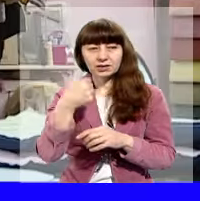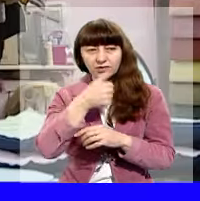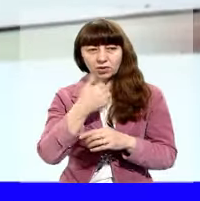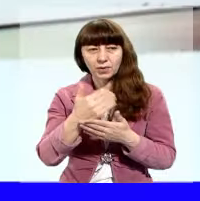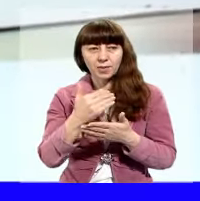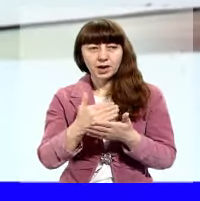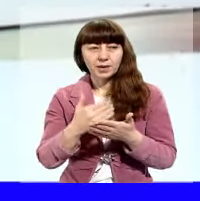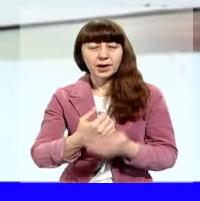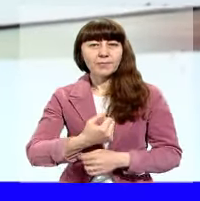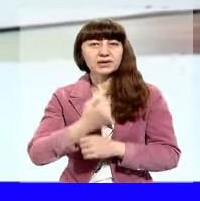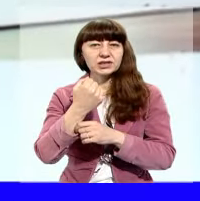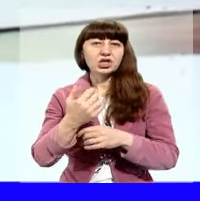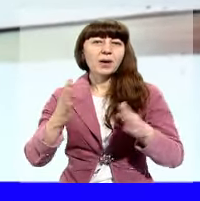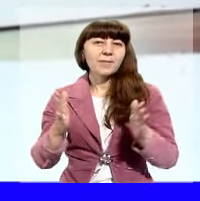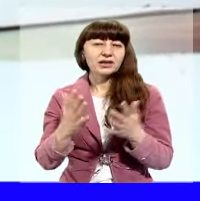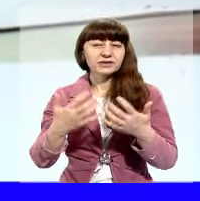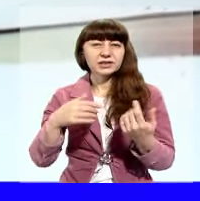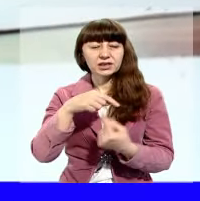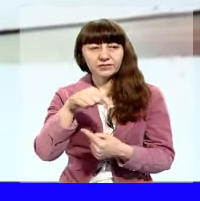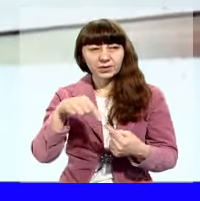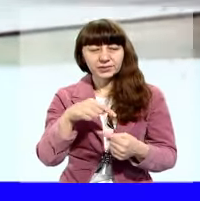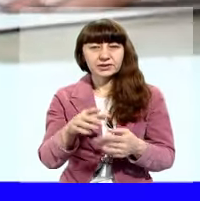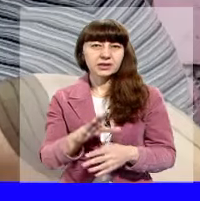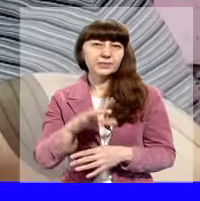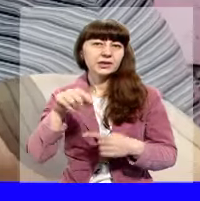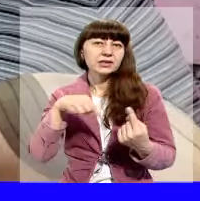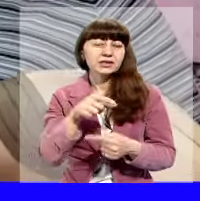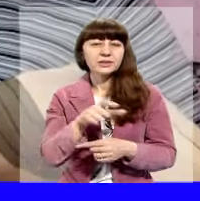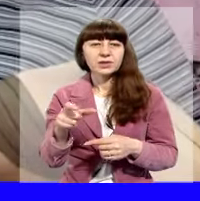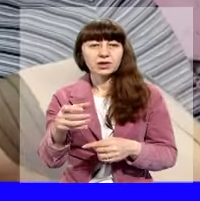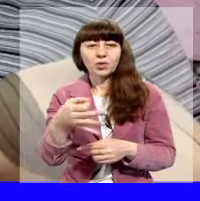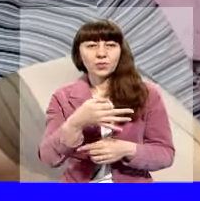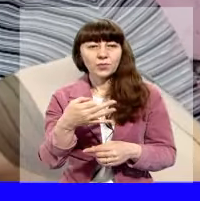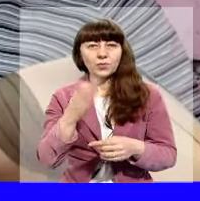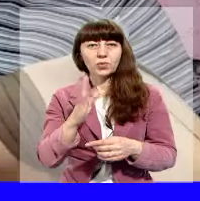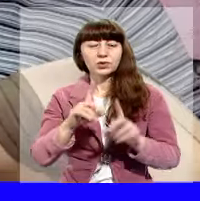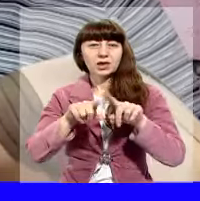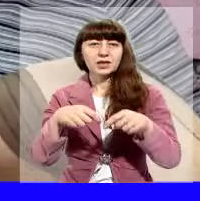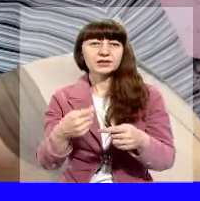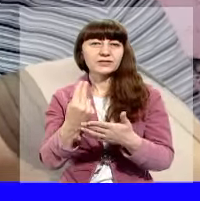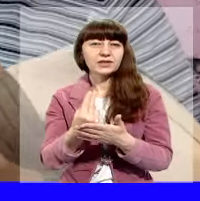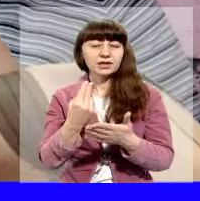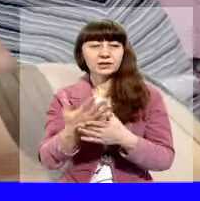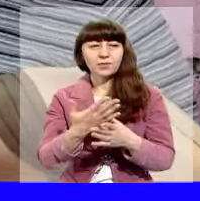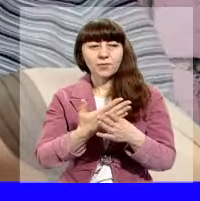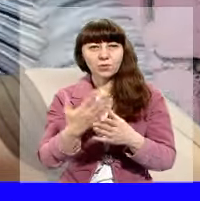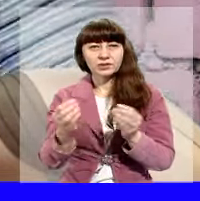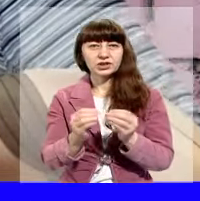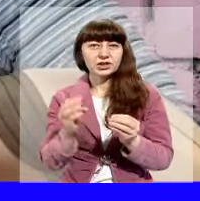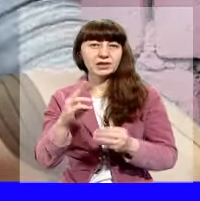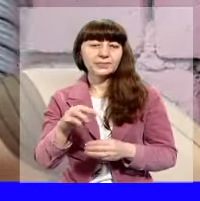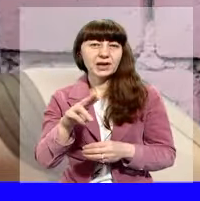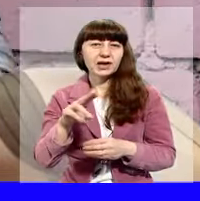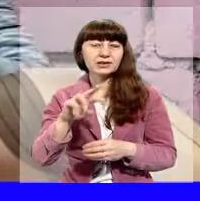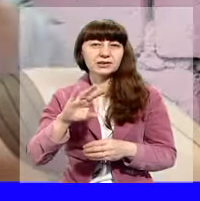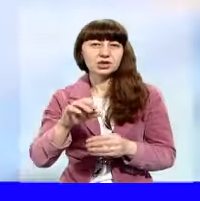орта бизнесті қолдау бағдарламасы бойынша облыс кәсіпкерлеріне 10 миллиард 600 миллион теңге қаржылай қолдау жасалмақ. Бұл